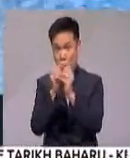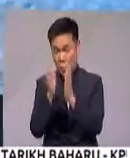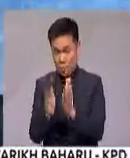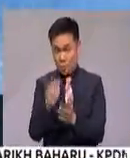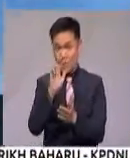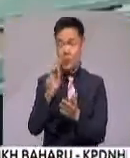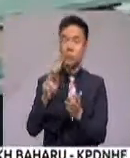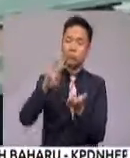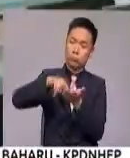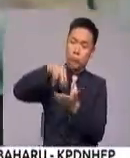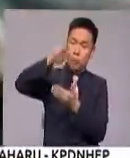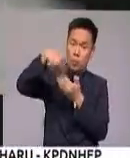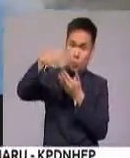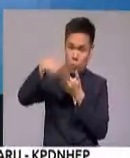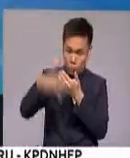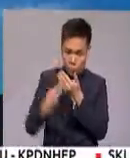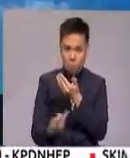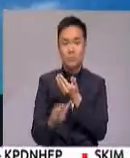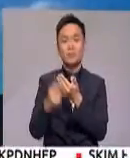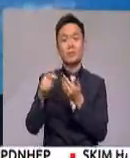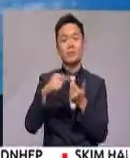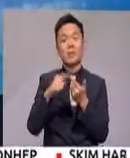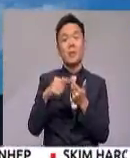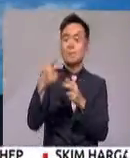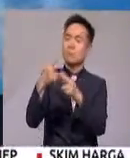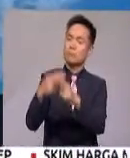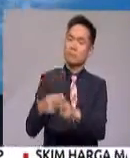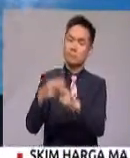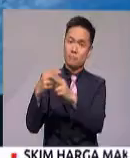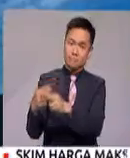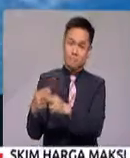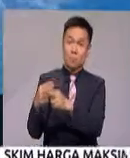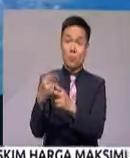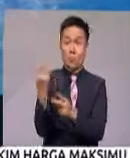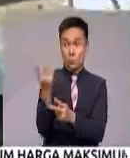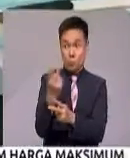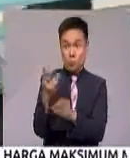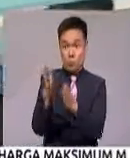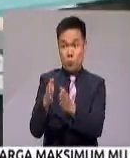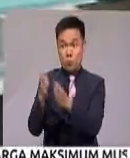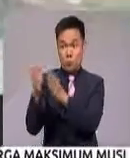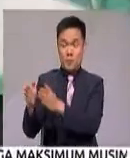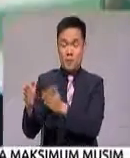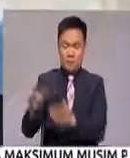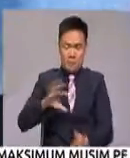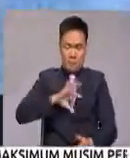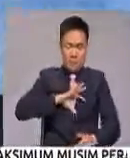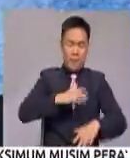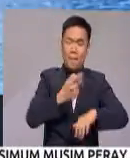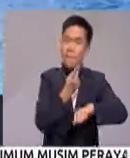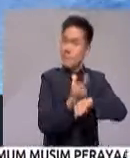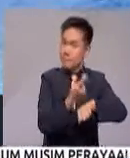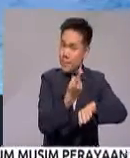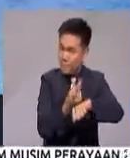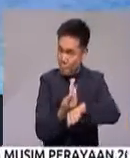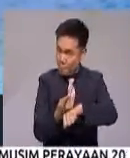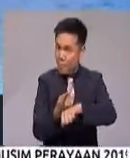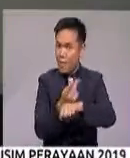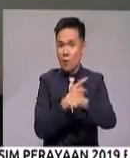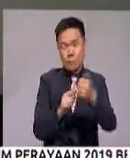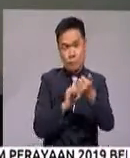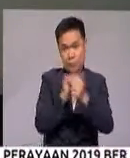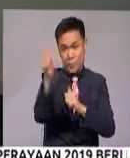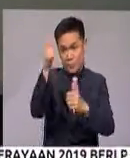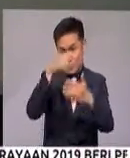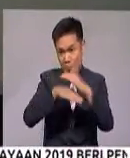di kejohanan terjun dunia FINA iaitu Panda Lila Rinong dan Leong Wan Yi dengan mendapat pingat perak sekaligus berjaya melayakkan diri ke